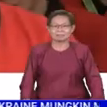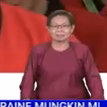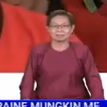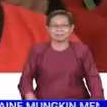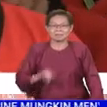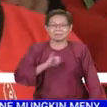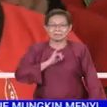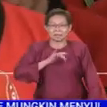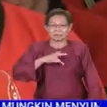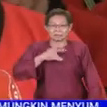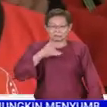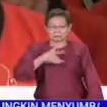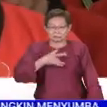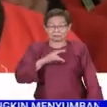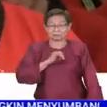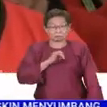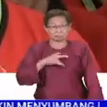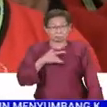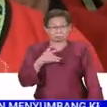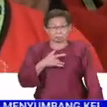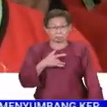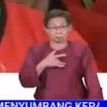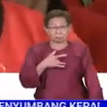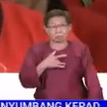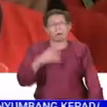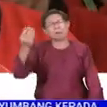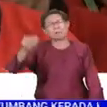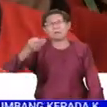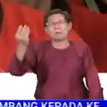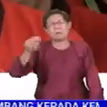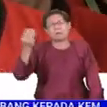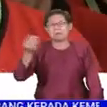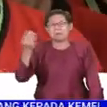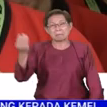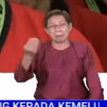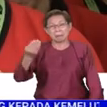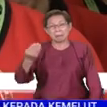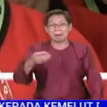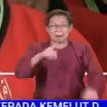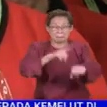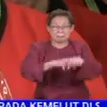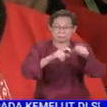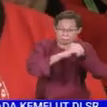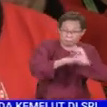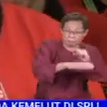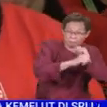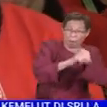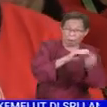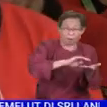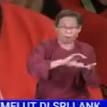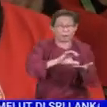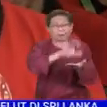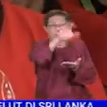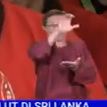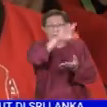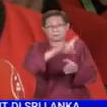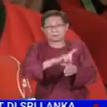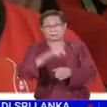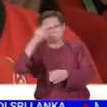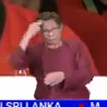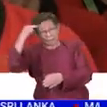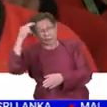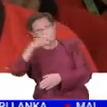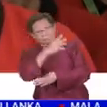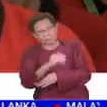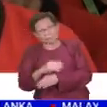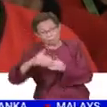Saya rasa bahawa hasil daripada kebiasaan mereka semasa kempen di Maktab dahulu di Mekah dan